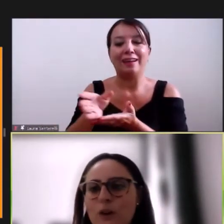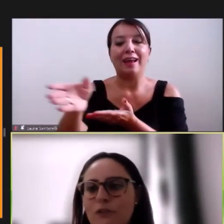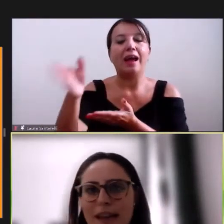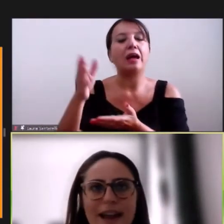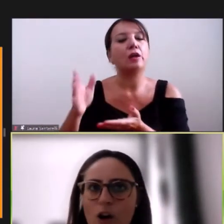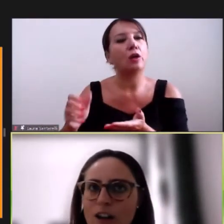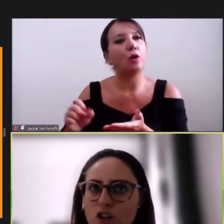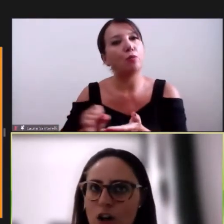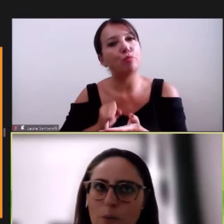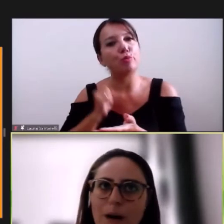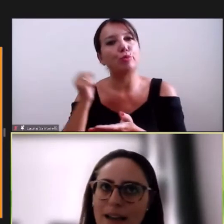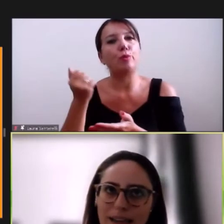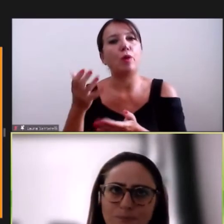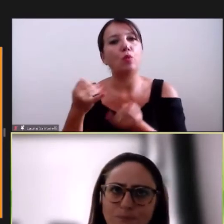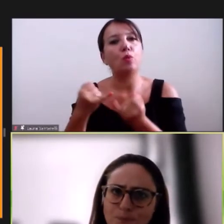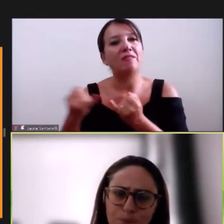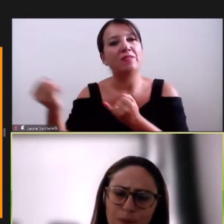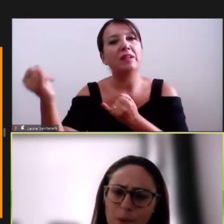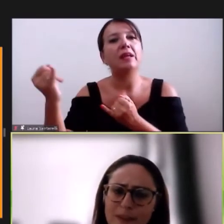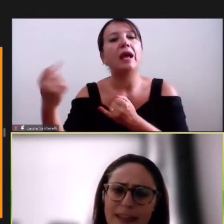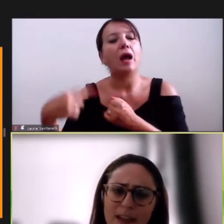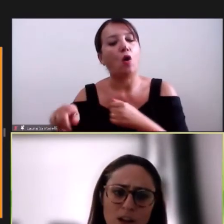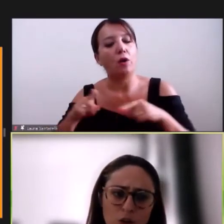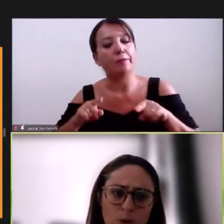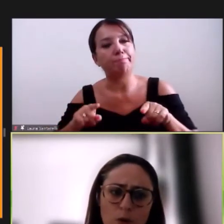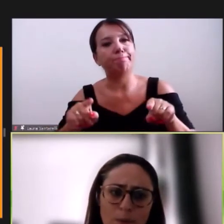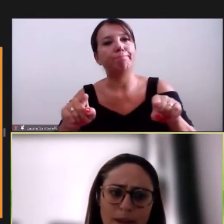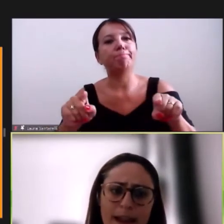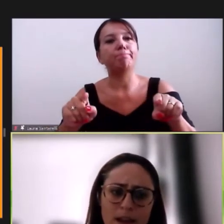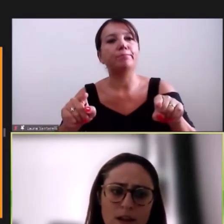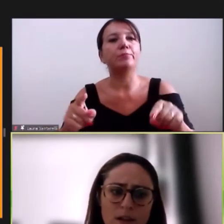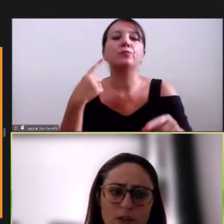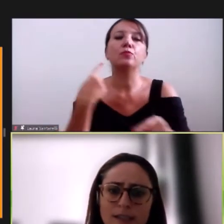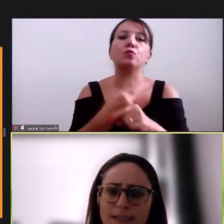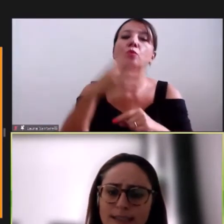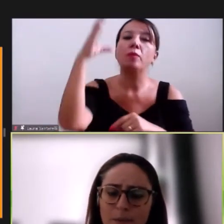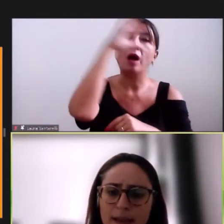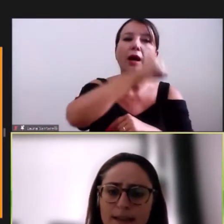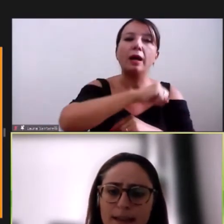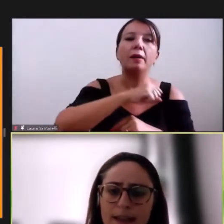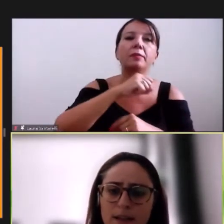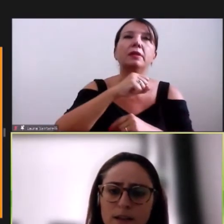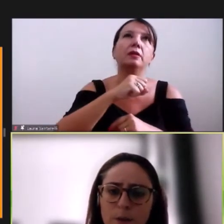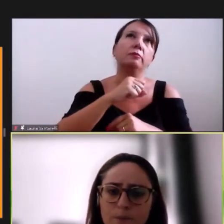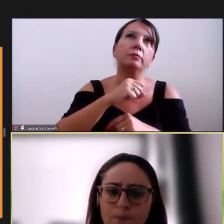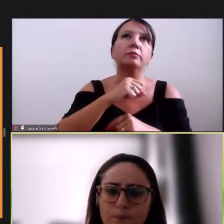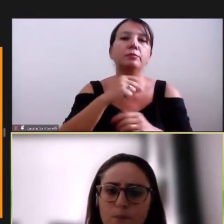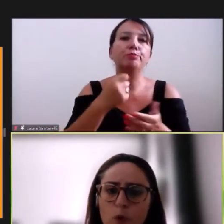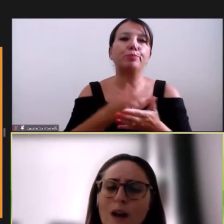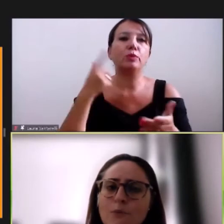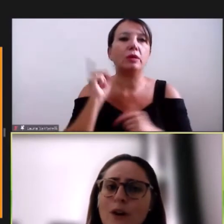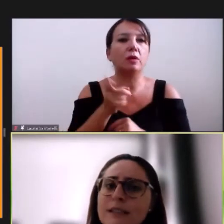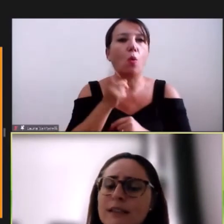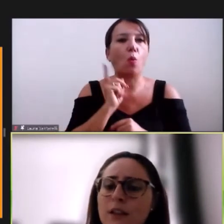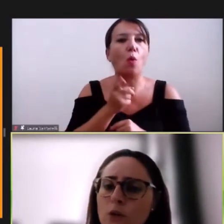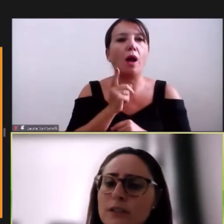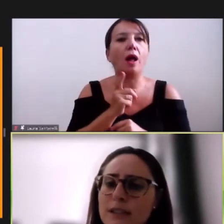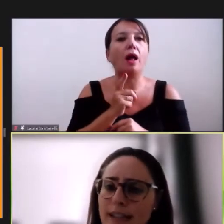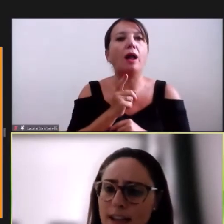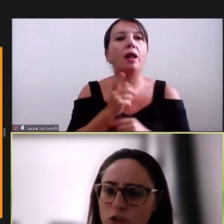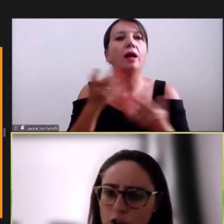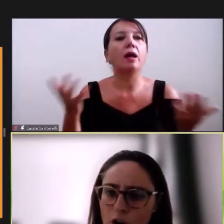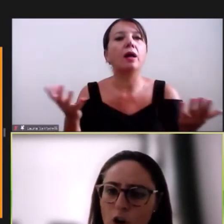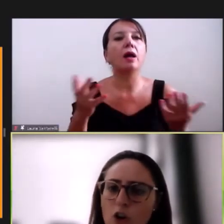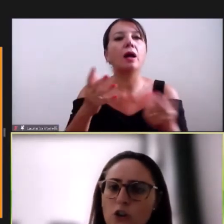per alcune filiere ancora ci accompagna. Quindi dobbiamo capire sostanzialmente quale può essere il